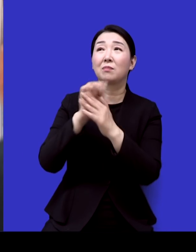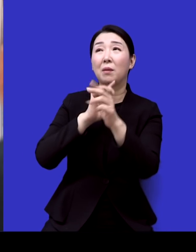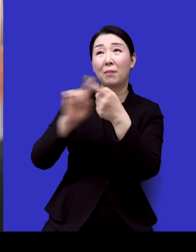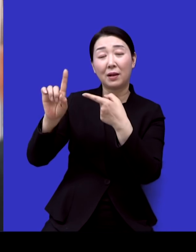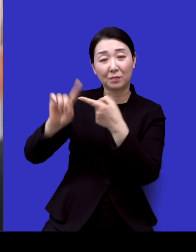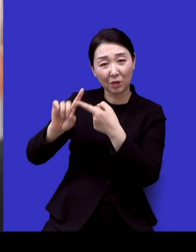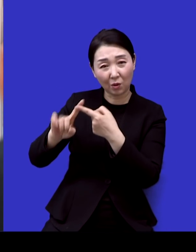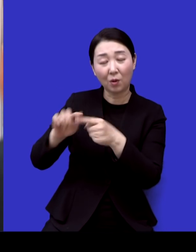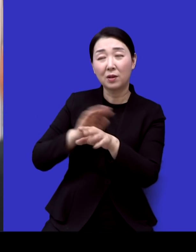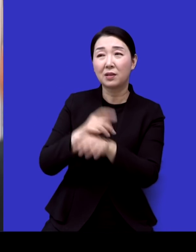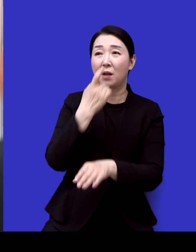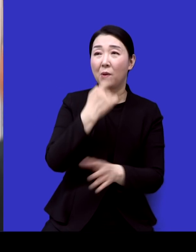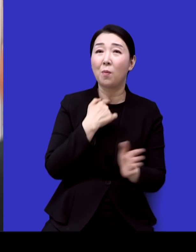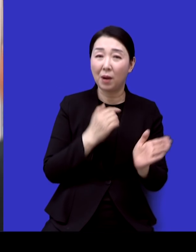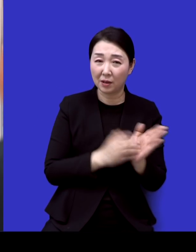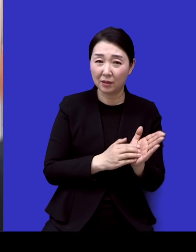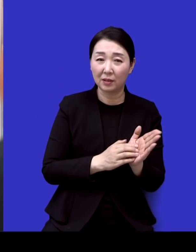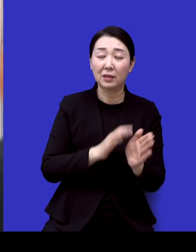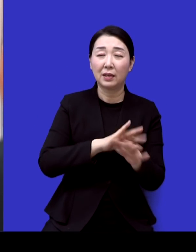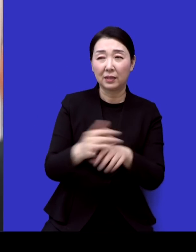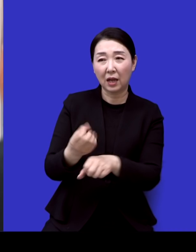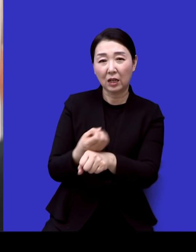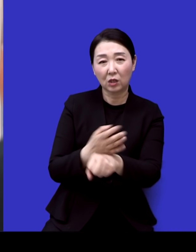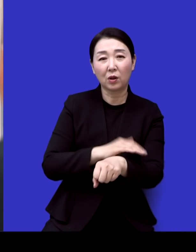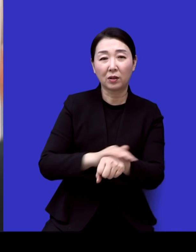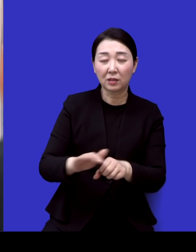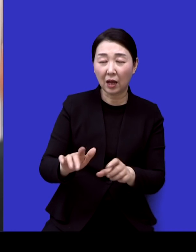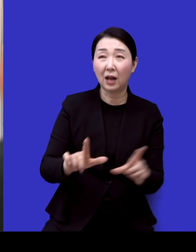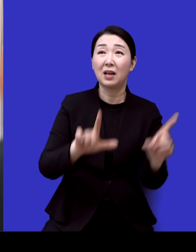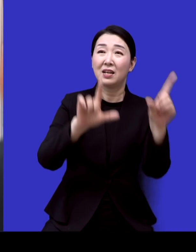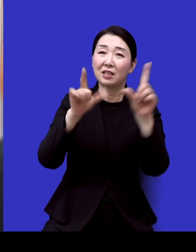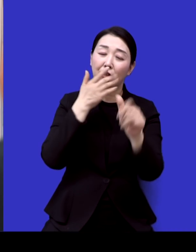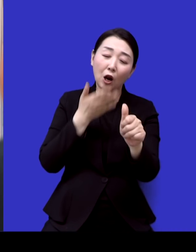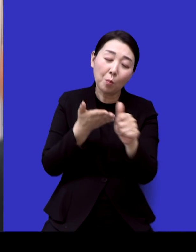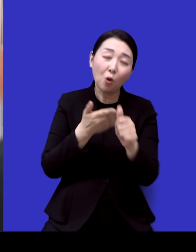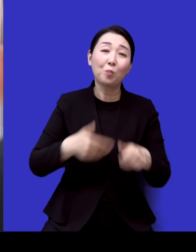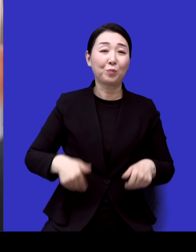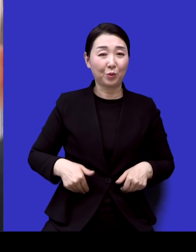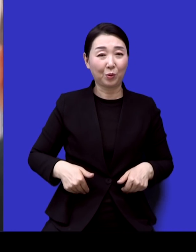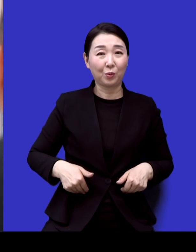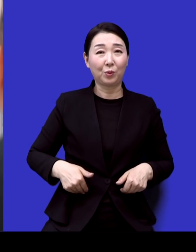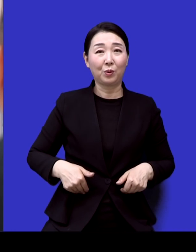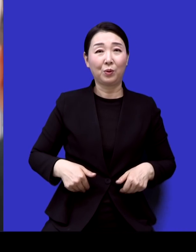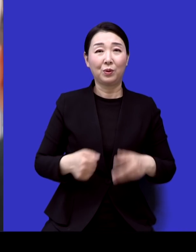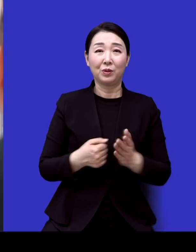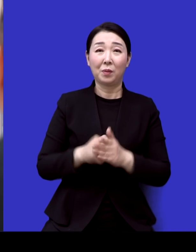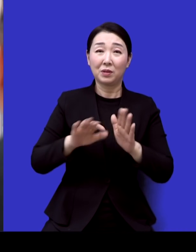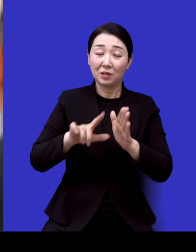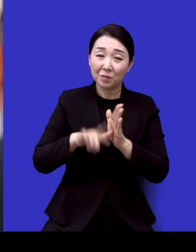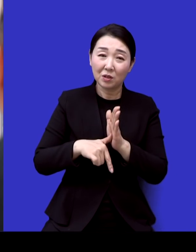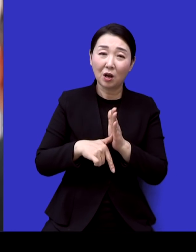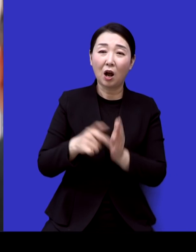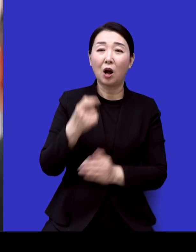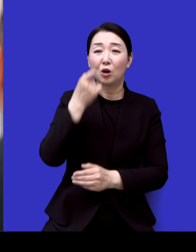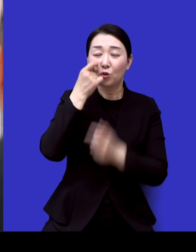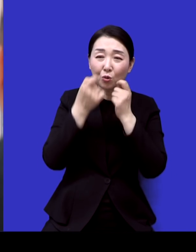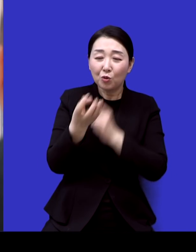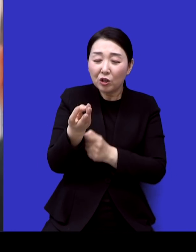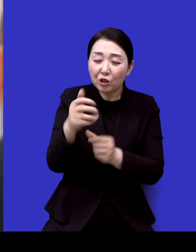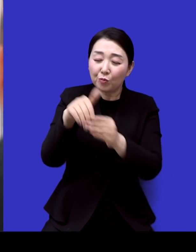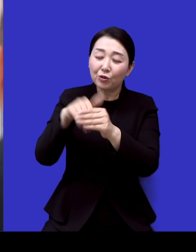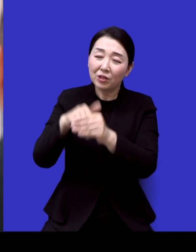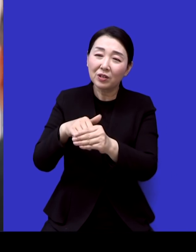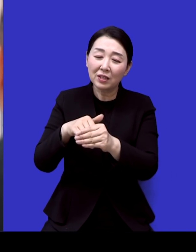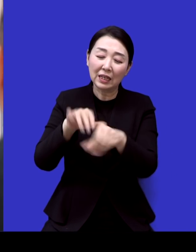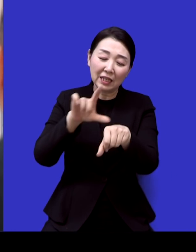말씀을 잘 배워서 잘 전하고 잘 살리고 잘 먹여야 되니까 아, 이 시간은 내가 눈물로 씨를 뿌리는 시간이구나